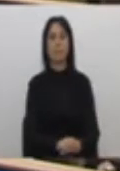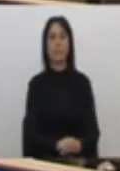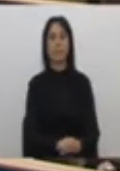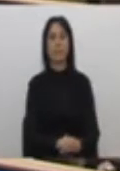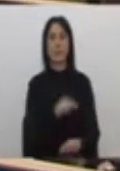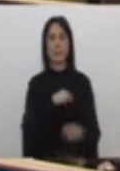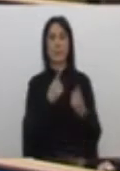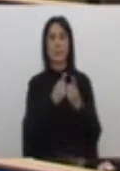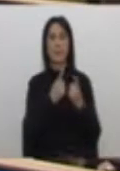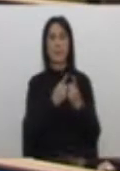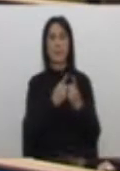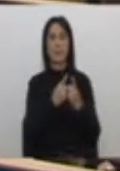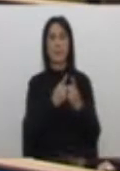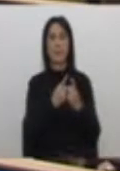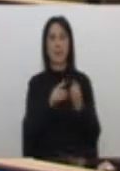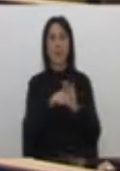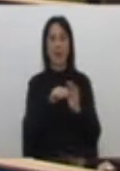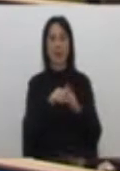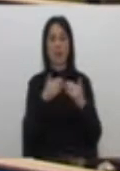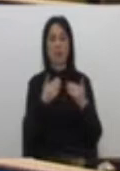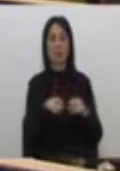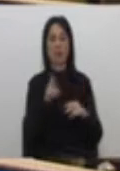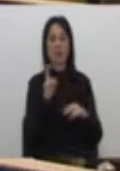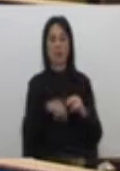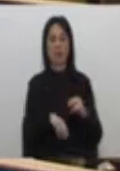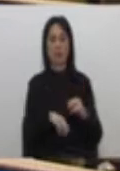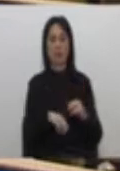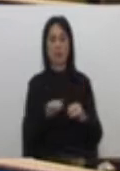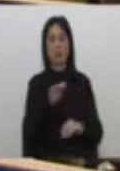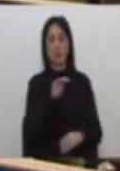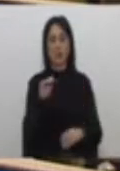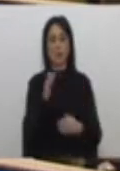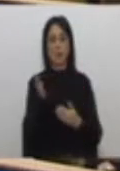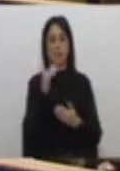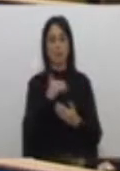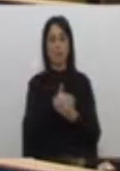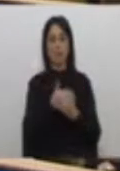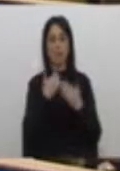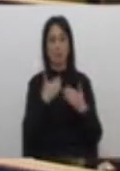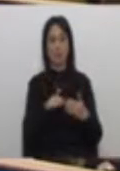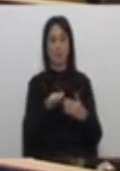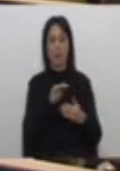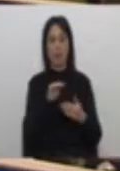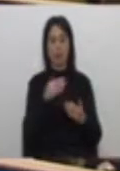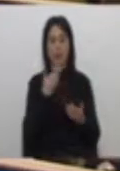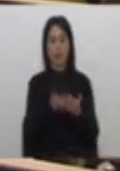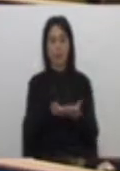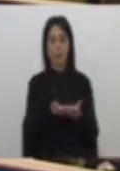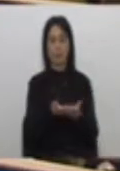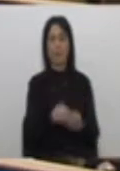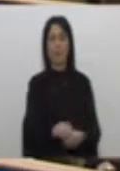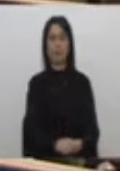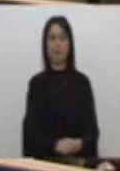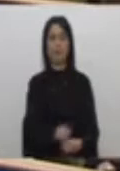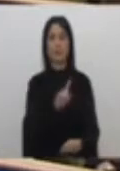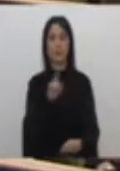კოლეგებო, არჩევნები უკვე დასრულდა ოფიციალური შედეგებით, უკვე ოფიციალურად გამოცხადდა,